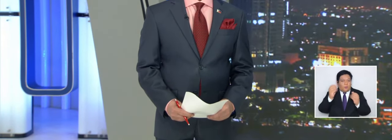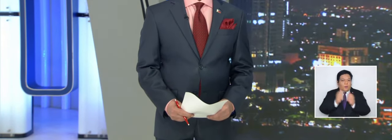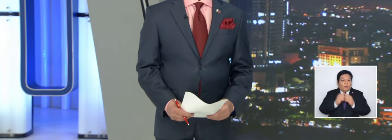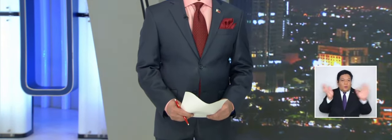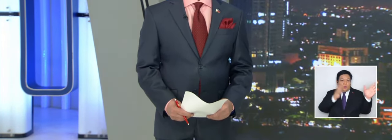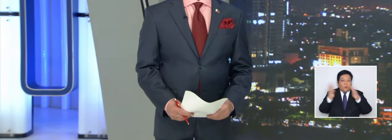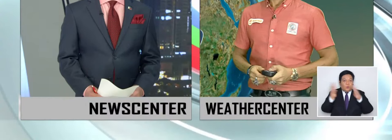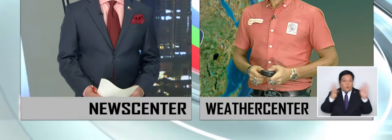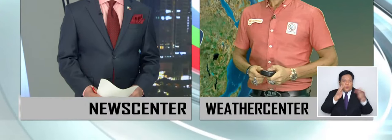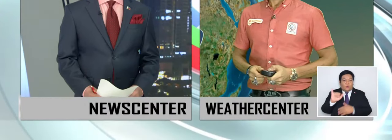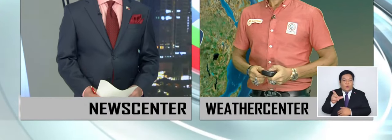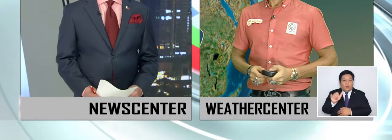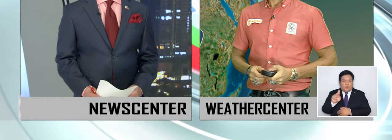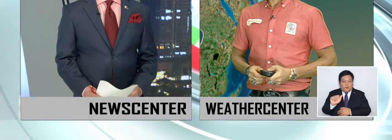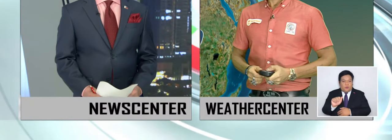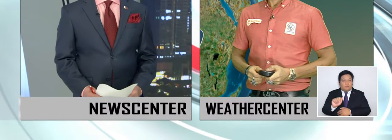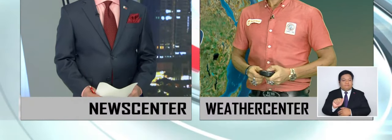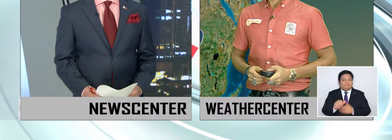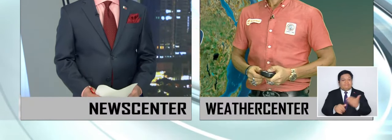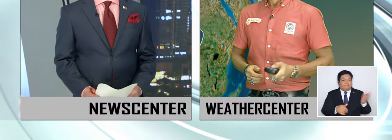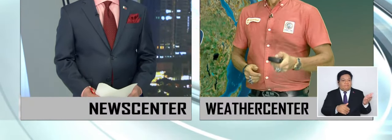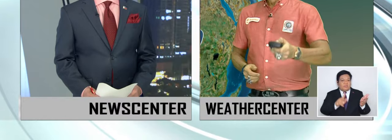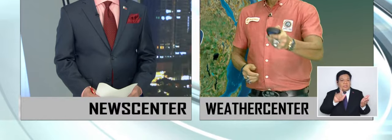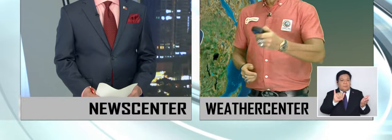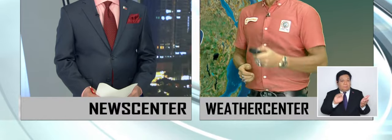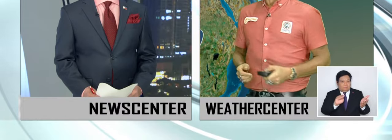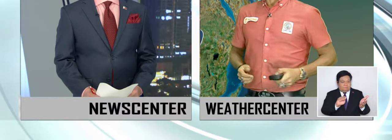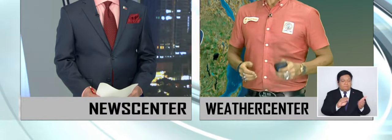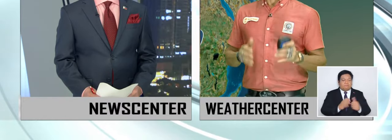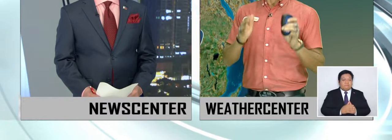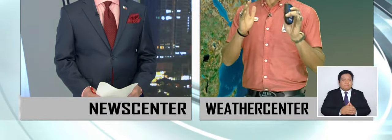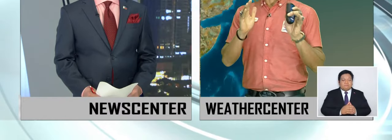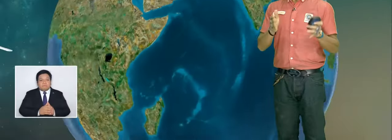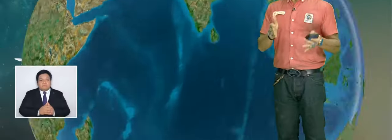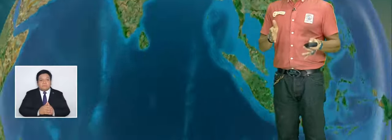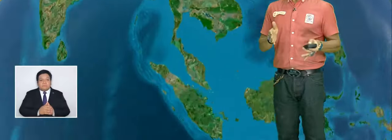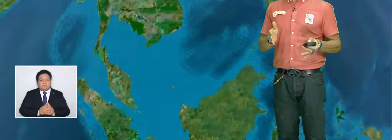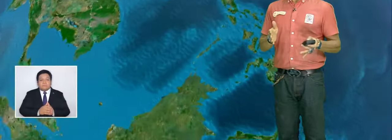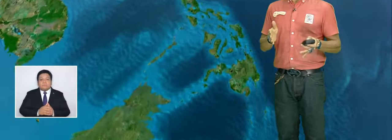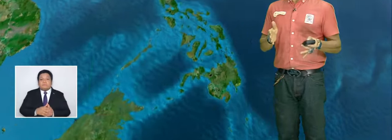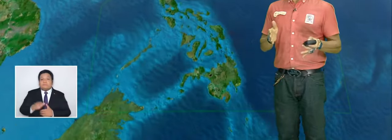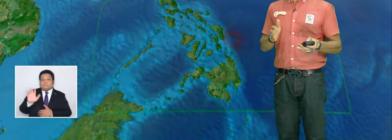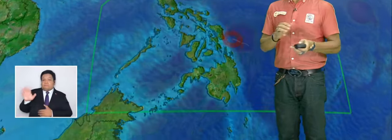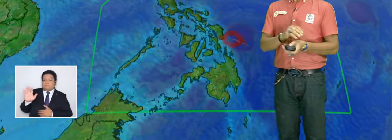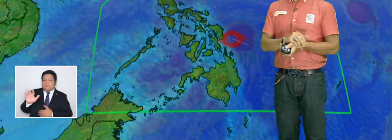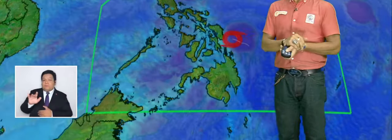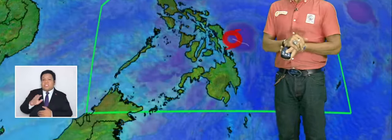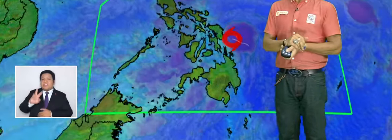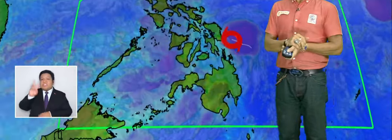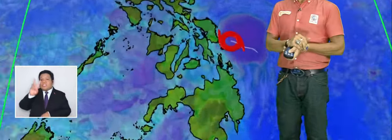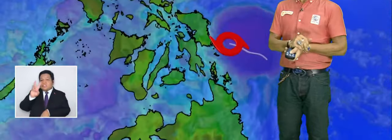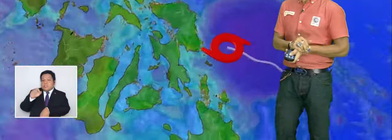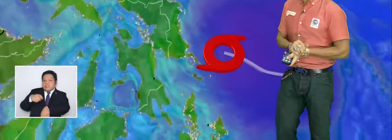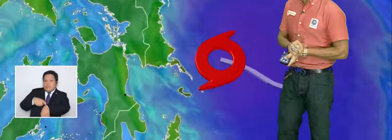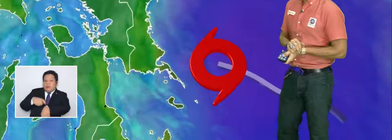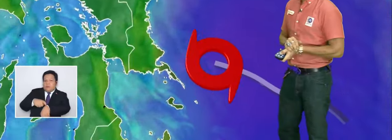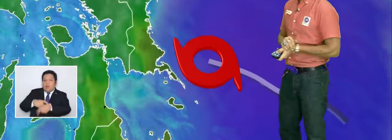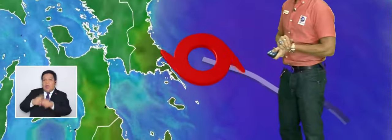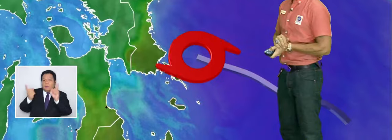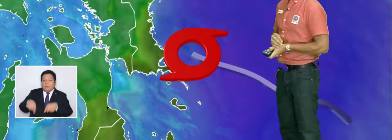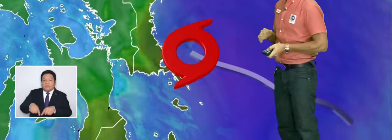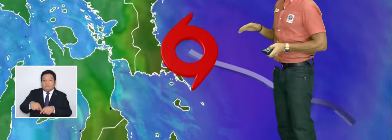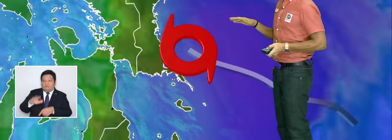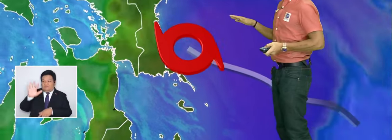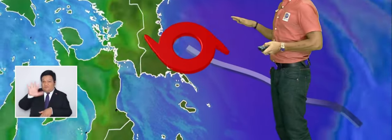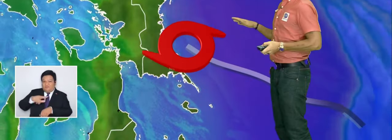kay Kuya Kim Atienza. Kuya Kim! Kabayan, 6 na beses nang nag-landfall ang bagyong Julina na kasalukuyan na sa silangan ng